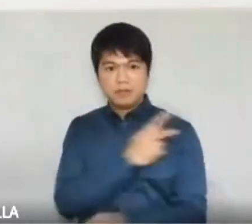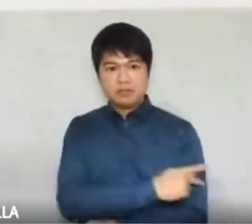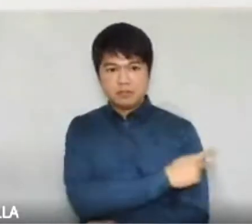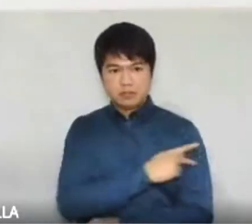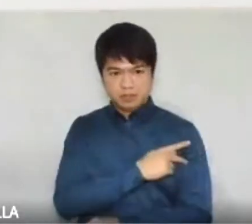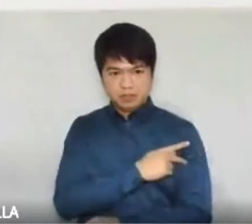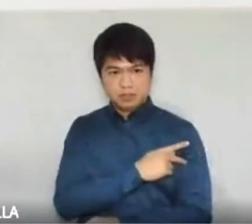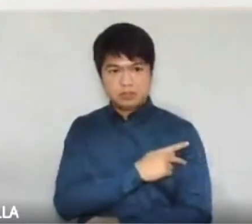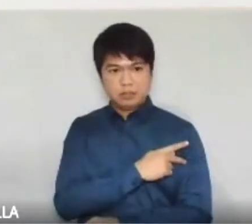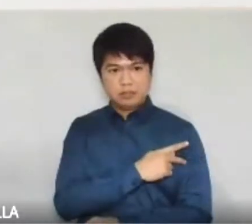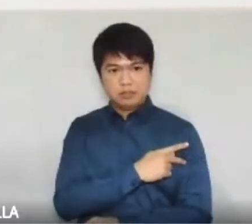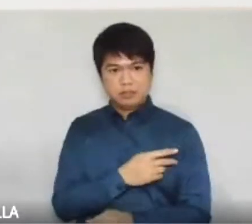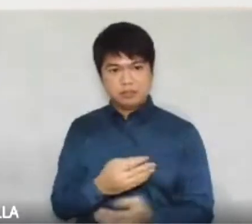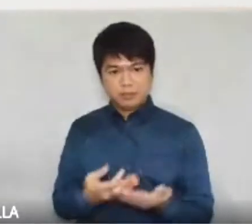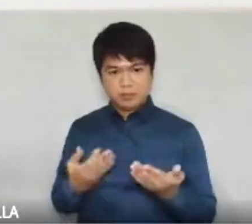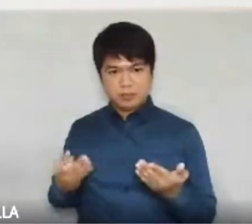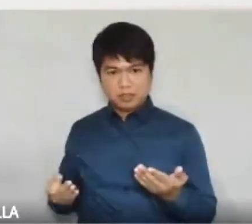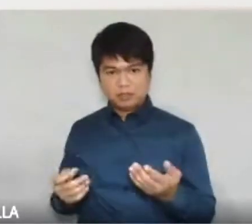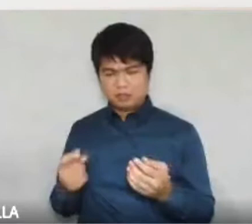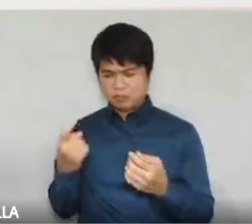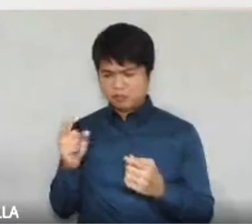mas maraming kaso ang matutugunan.